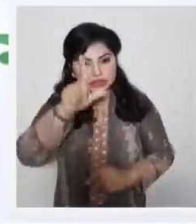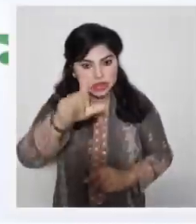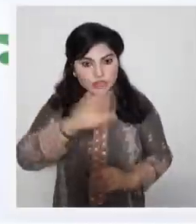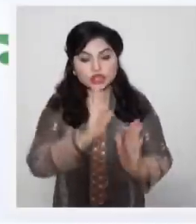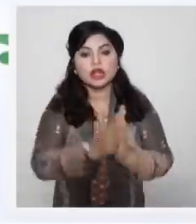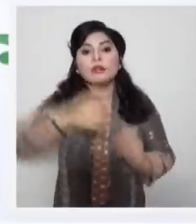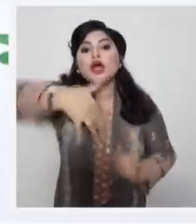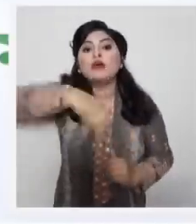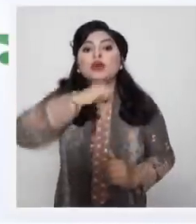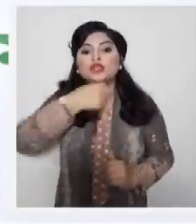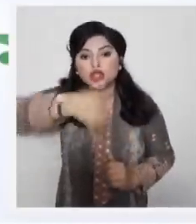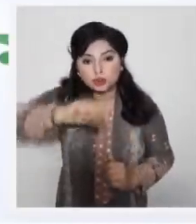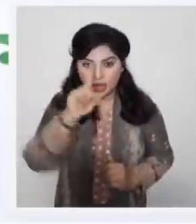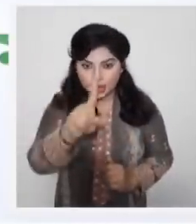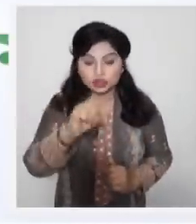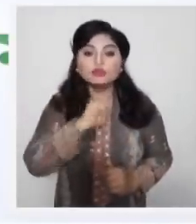61 থেকে 70 15 জন,